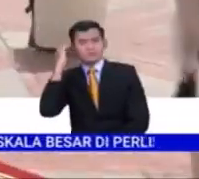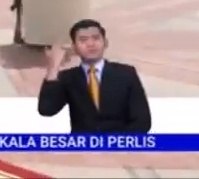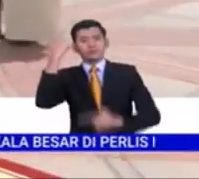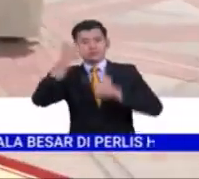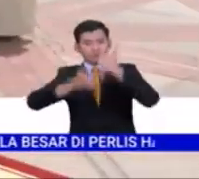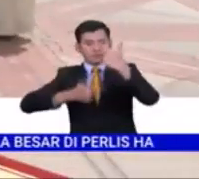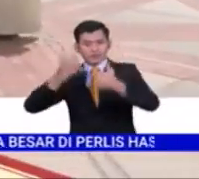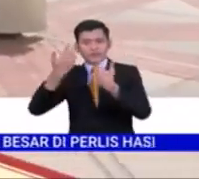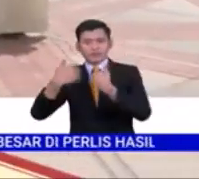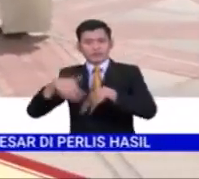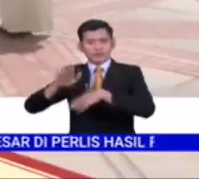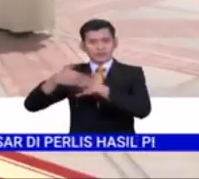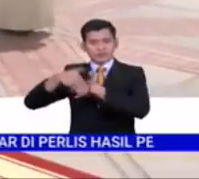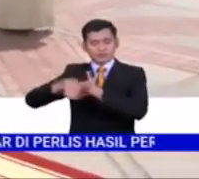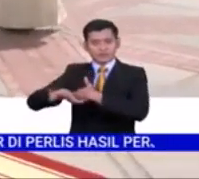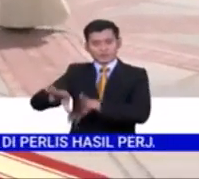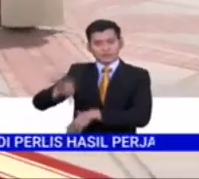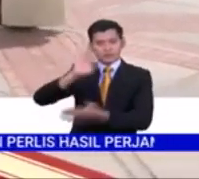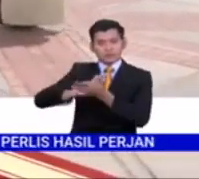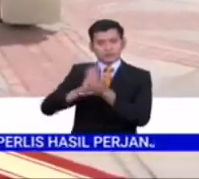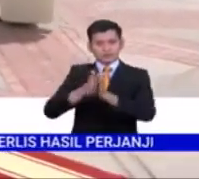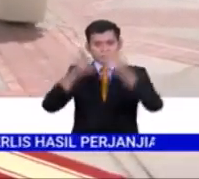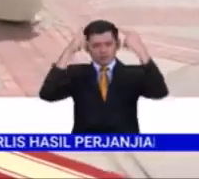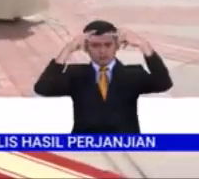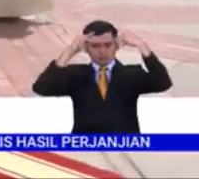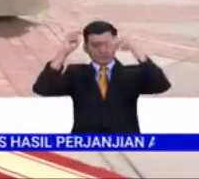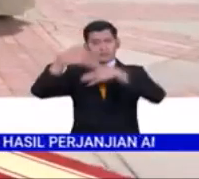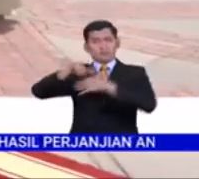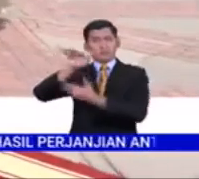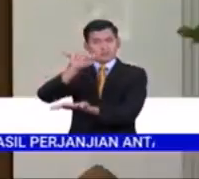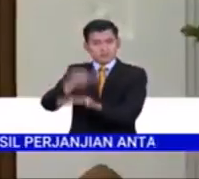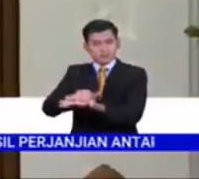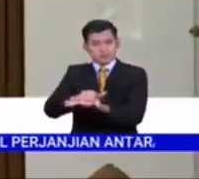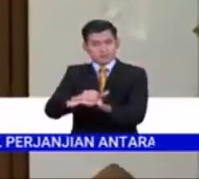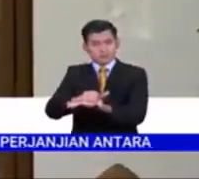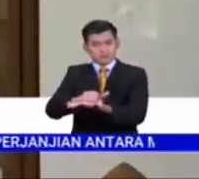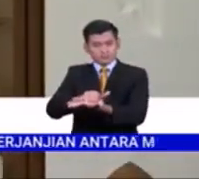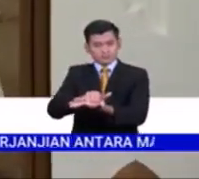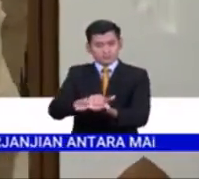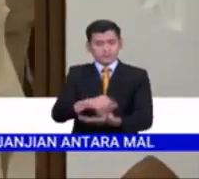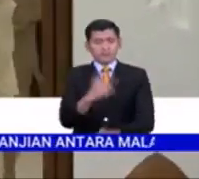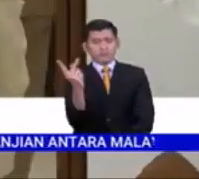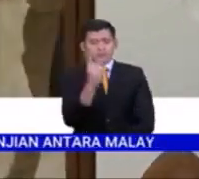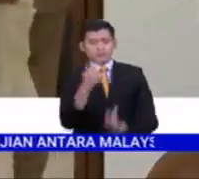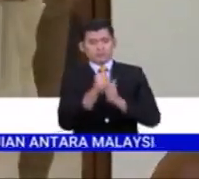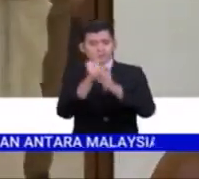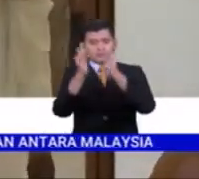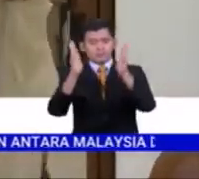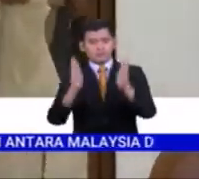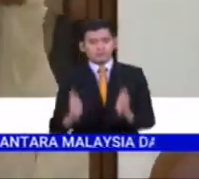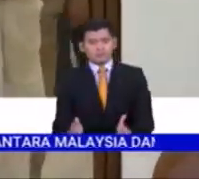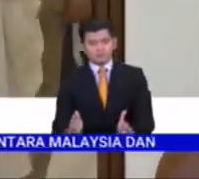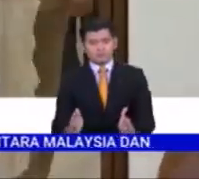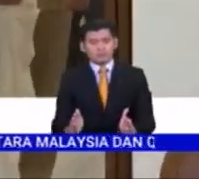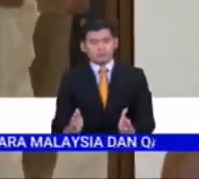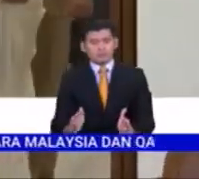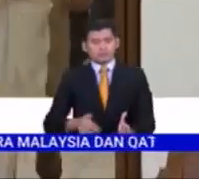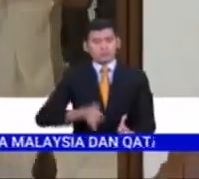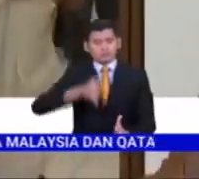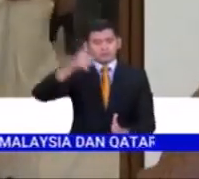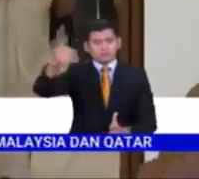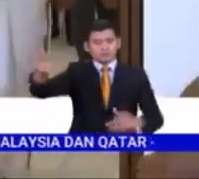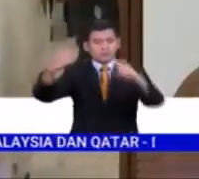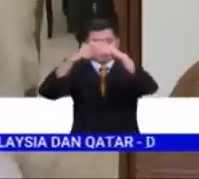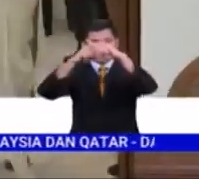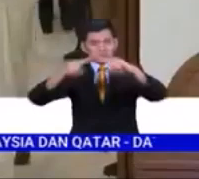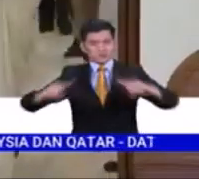dilantik sebagai Perdana Menteri. Selepas upacara sambutan itu, kedua-dua pemimpin menuju ke Balai Mengadap yang turut disertai